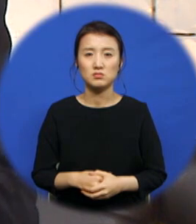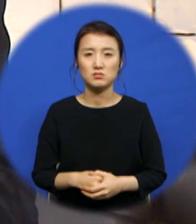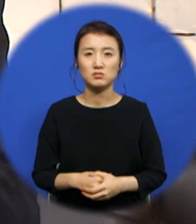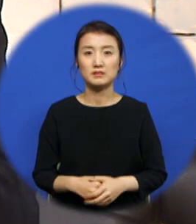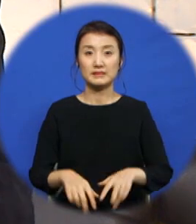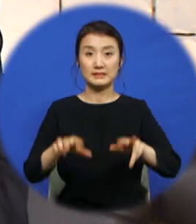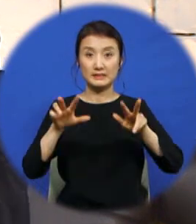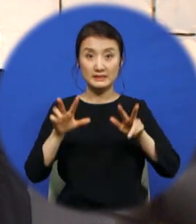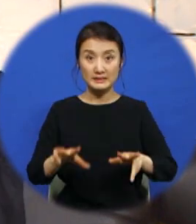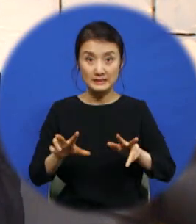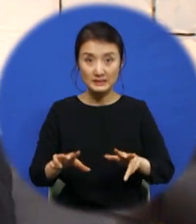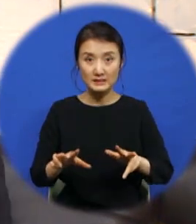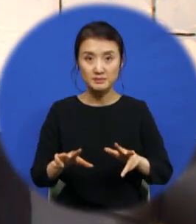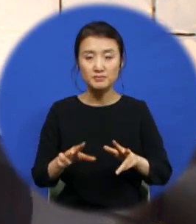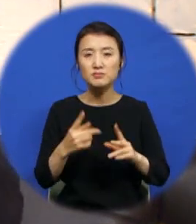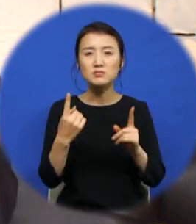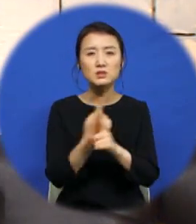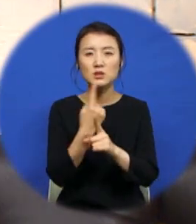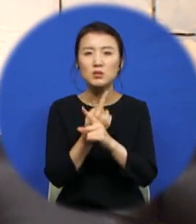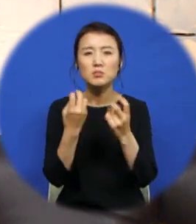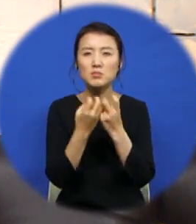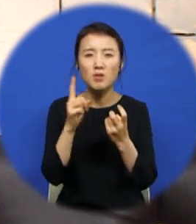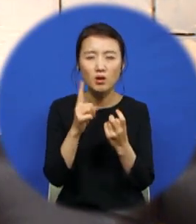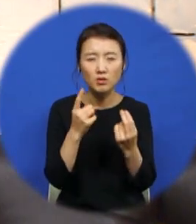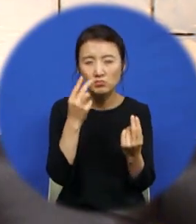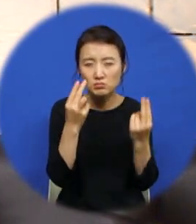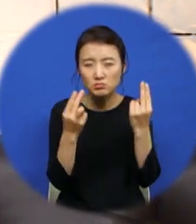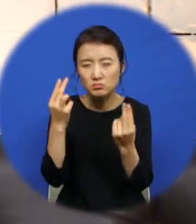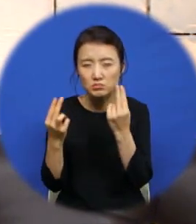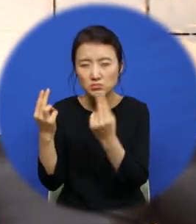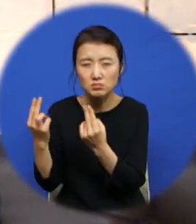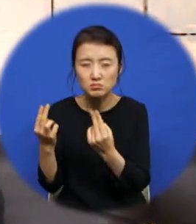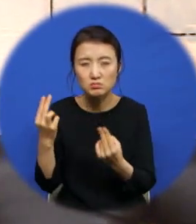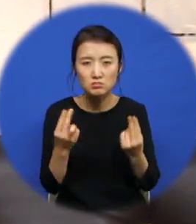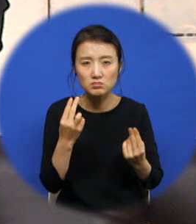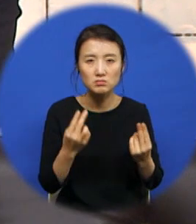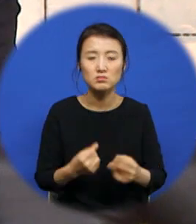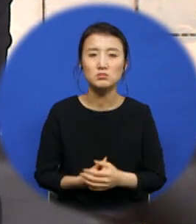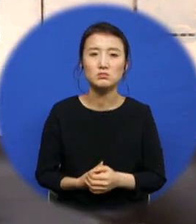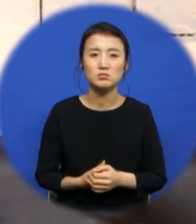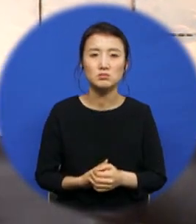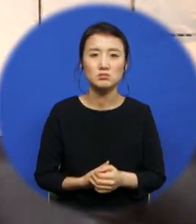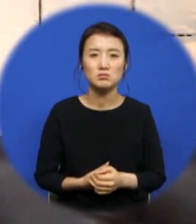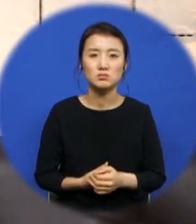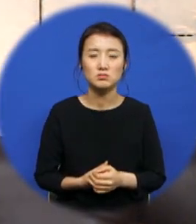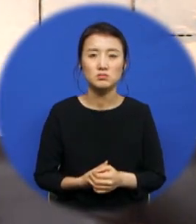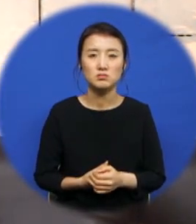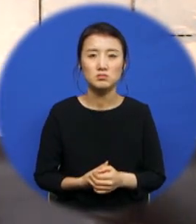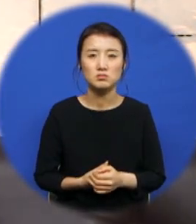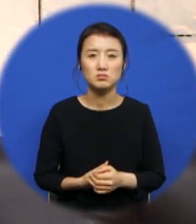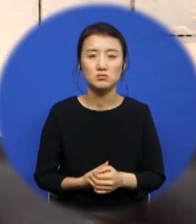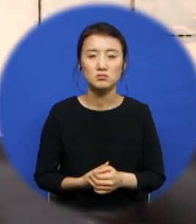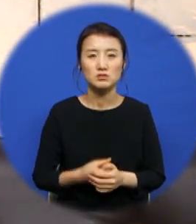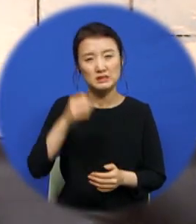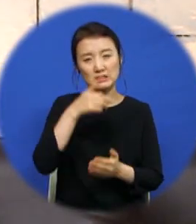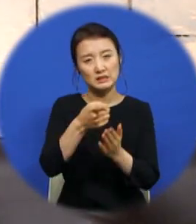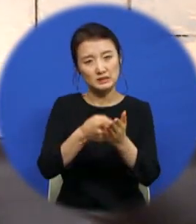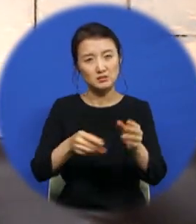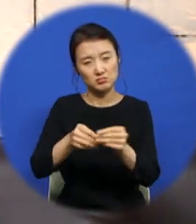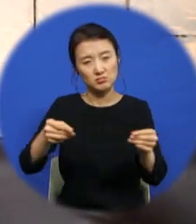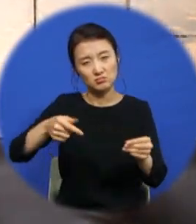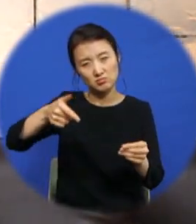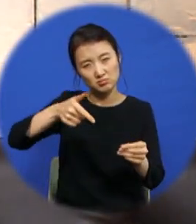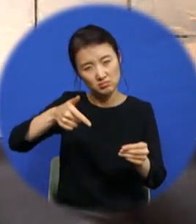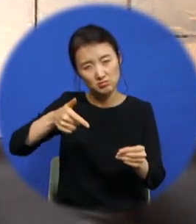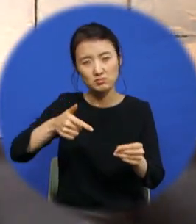존재하는 치료 방법을 다 비교한 겁니다 에 얼어서 제가 아는 바 뭐 그냥 째는 방법 레이저 쏘는